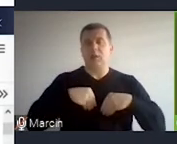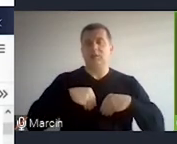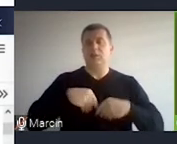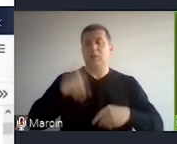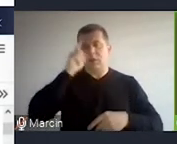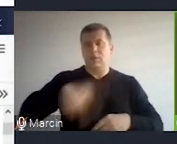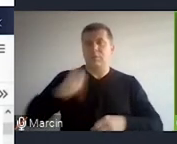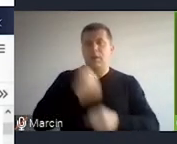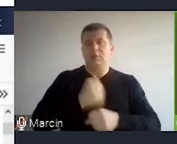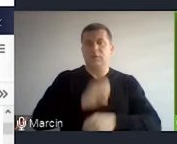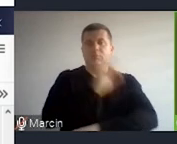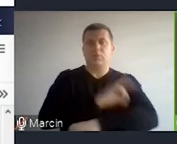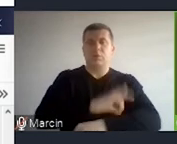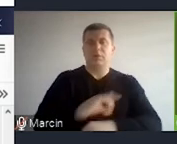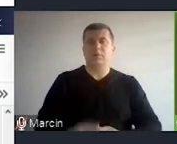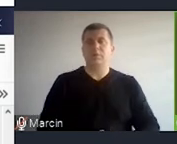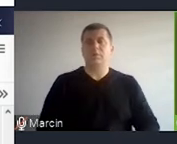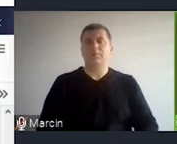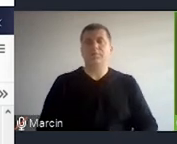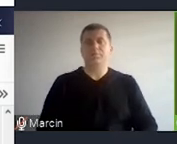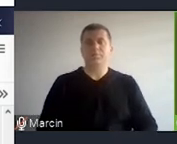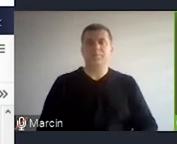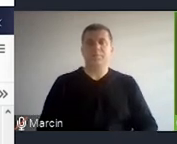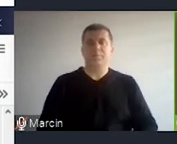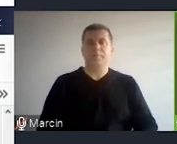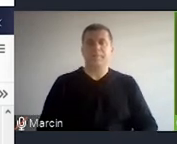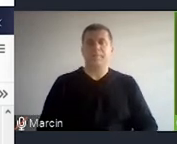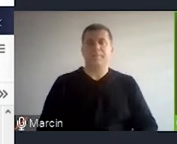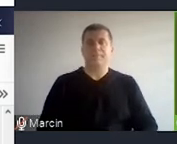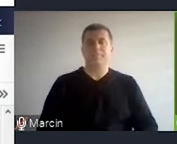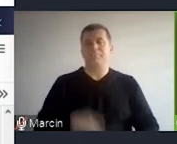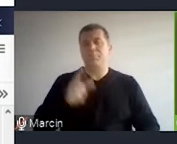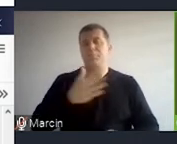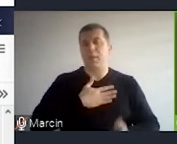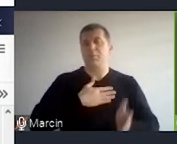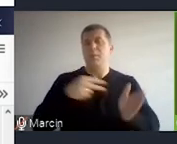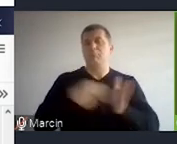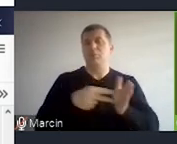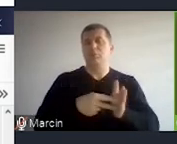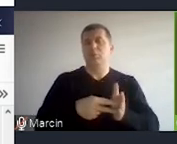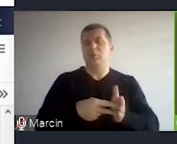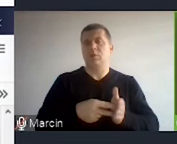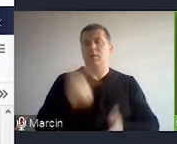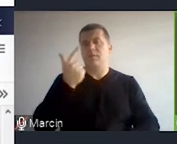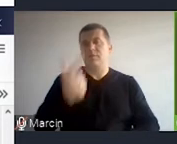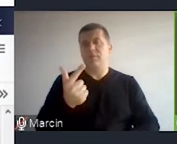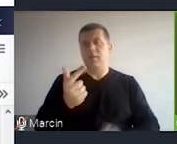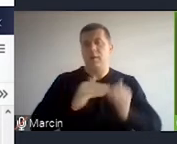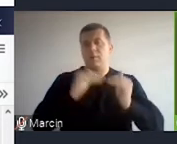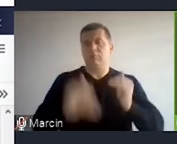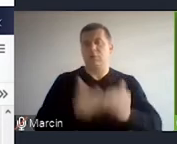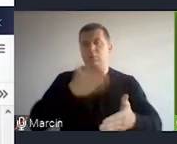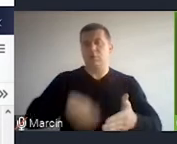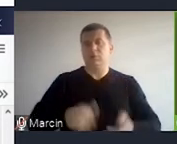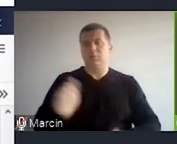projektu, tak się nazywa ten rozdział. I ten rozdział jest podzielony na dwa podrozdziały.